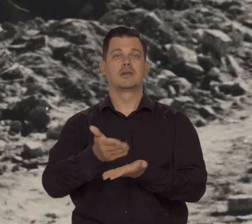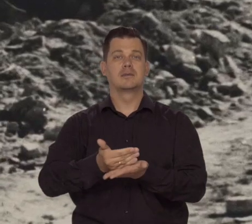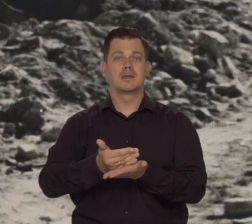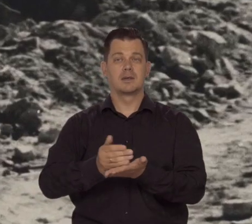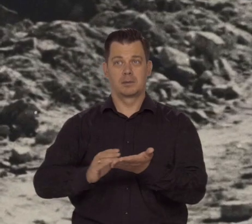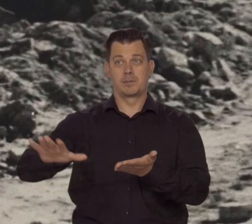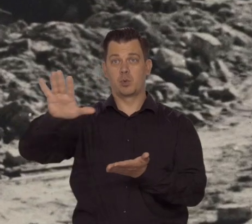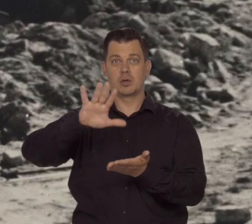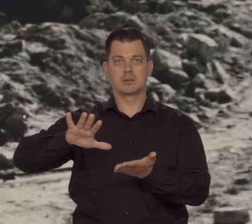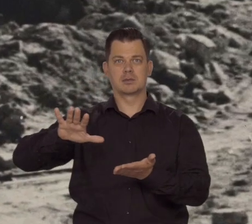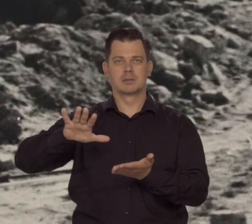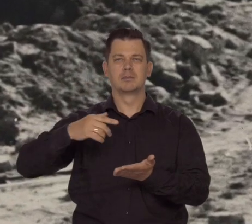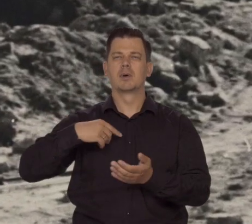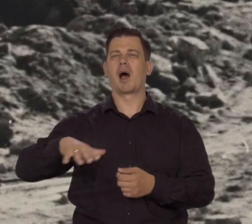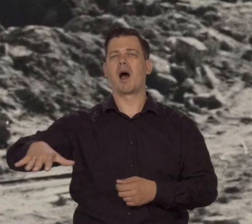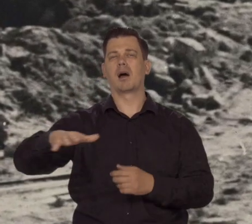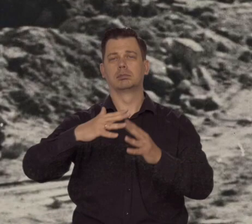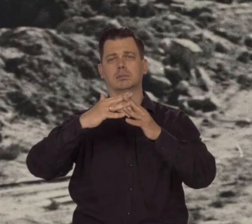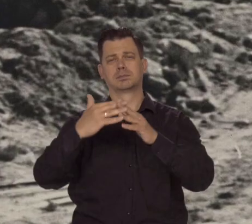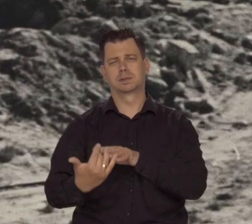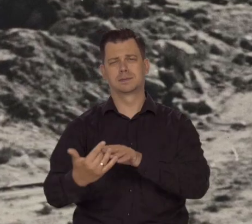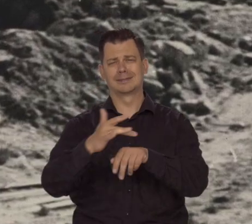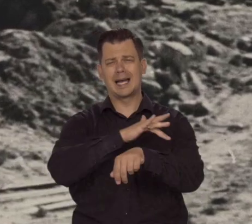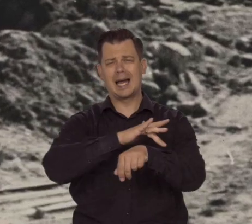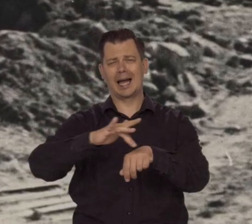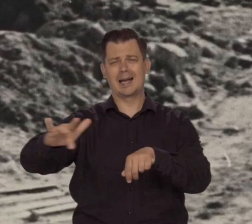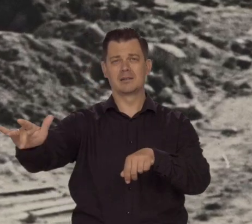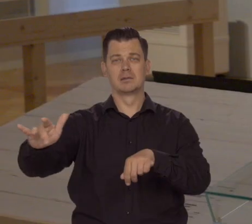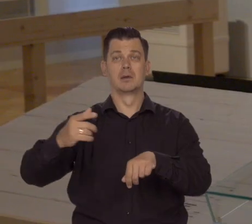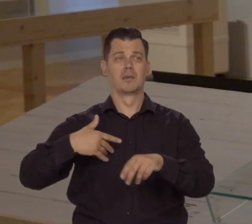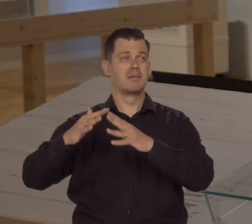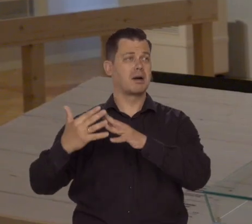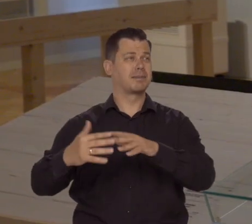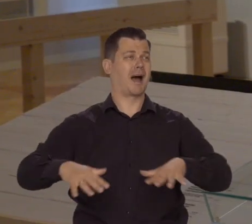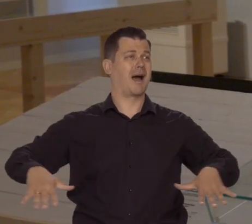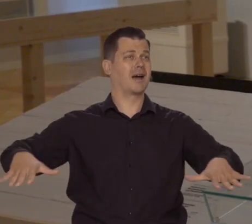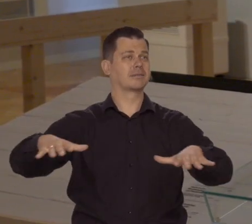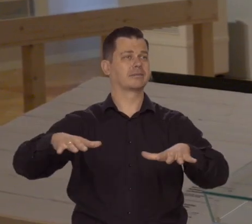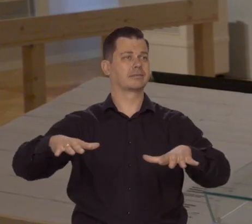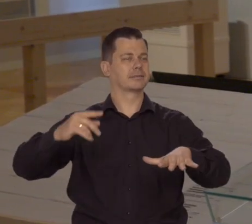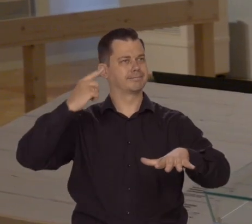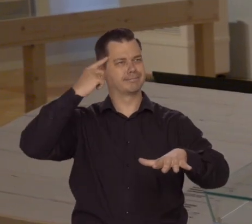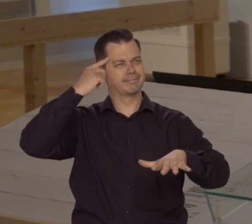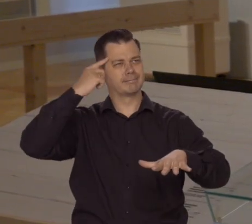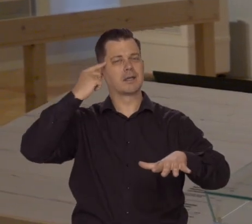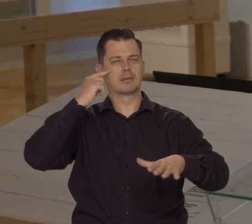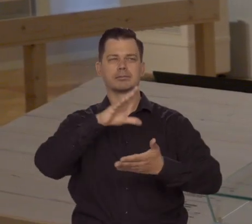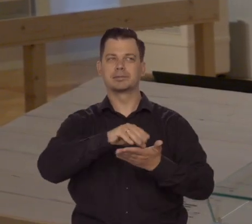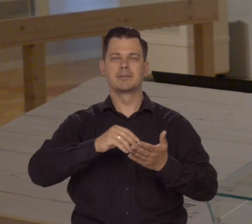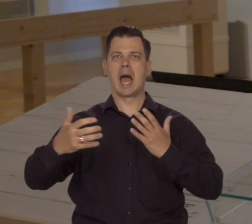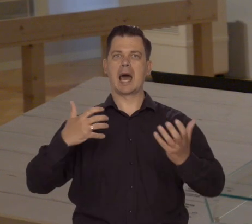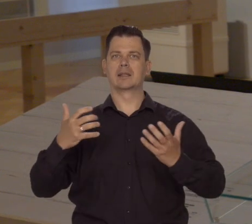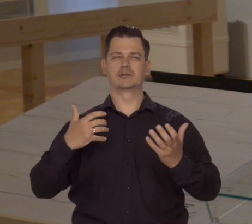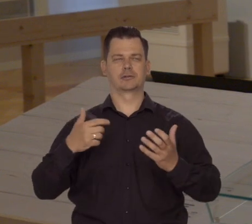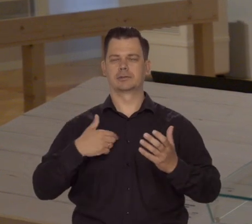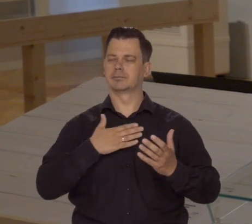północną miasta zastąpiła sięgająca po horyzont pustynia gruzów. Wszechobecne ruiny w naturalny sposób stały się tematem, który